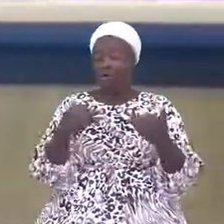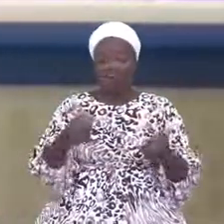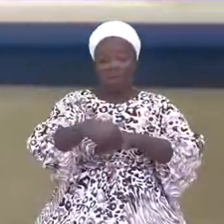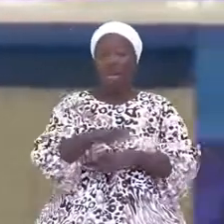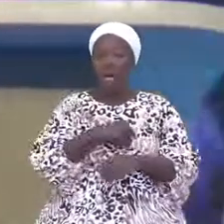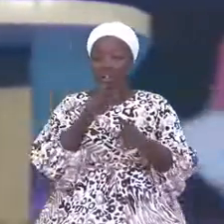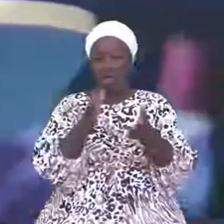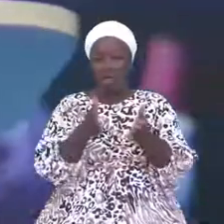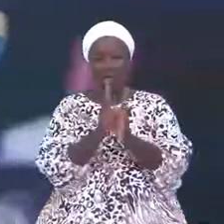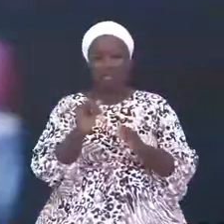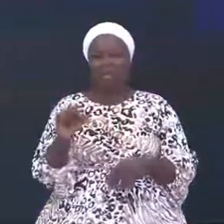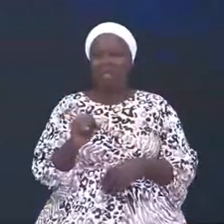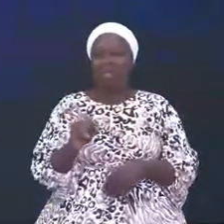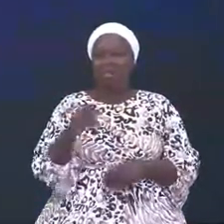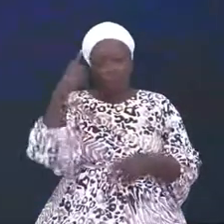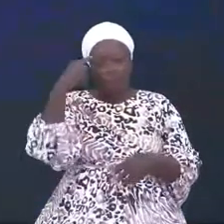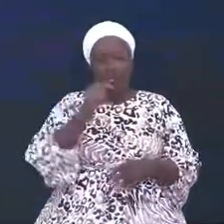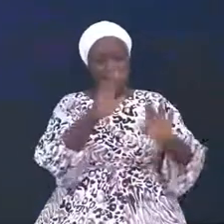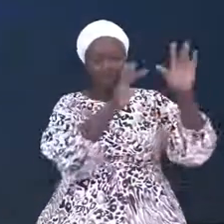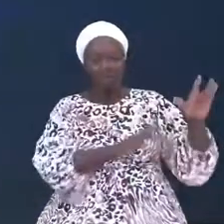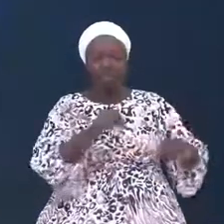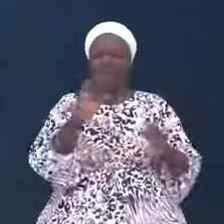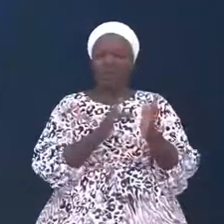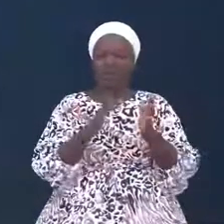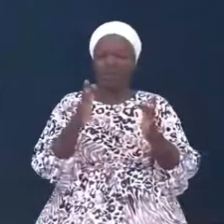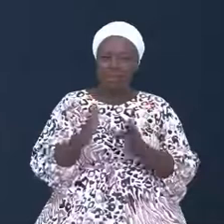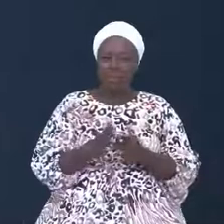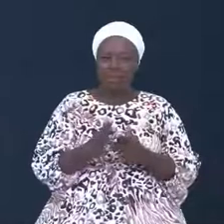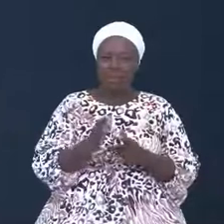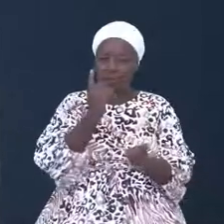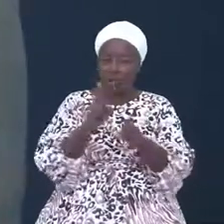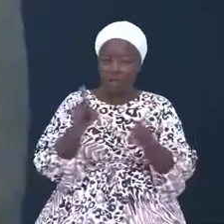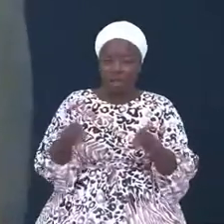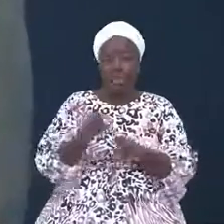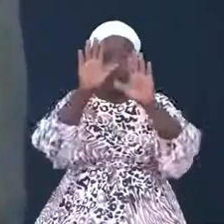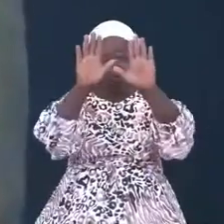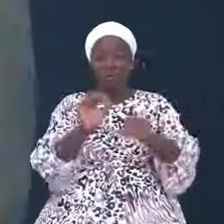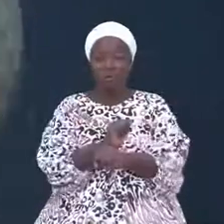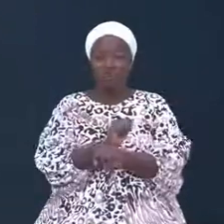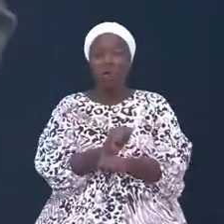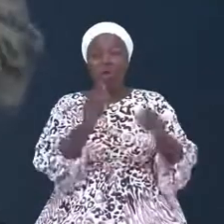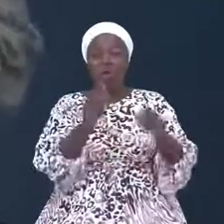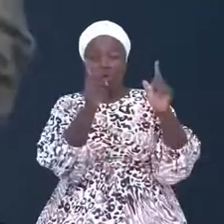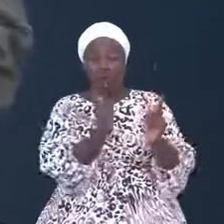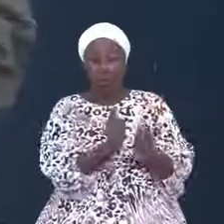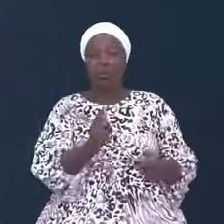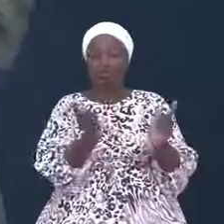de Jésus. Et quand vous venez ce soir et vous demandez la miséricorde de Jésus,